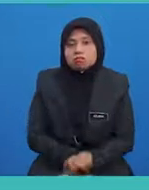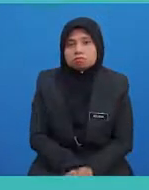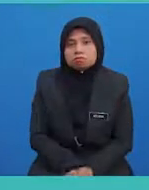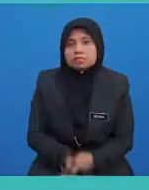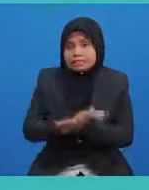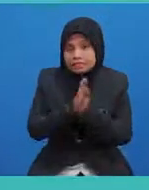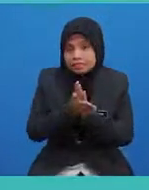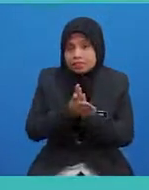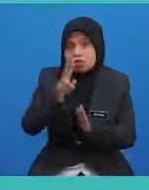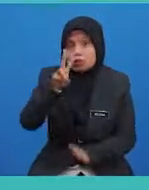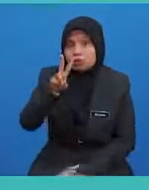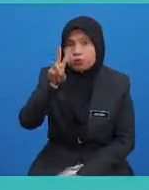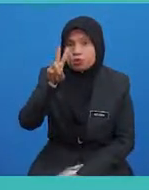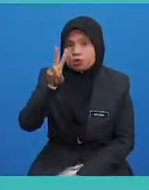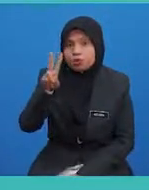Menjadi